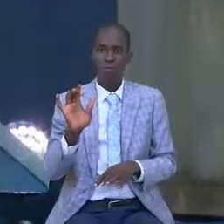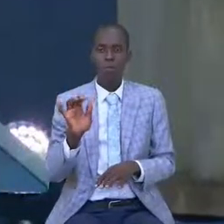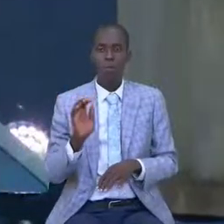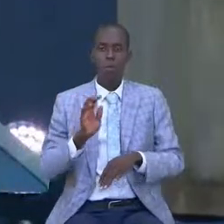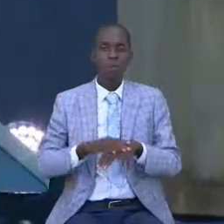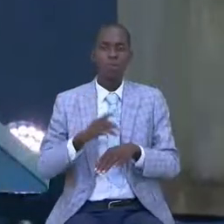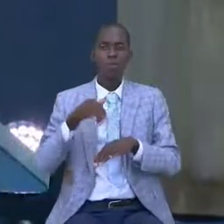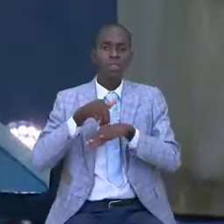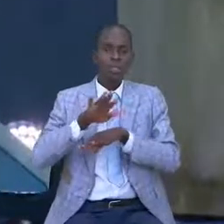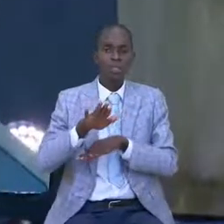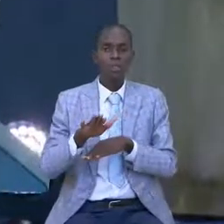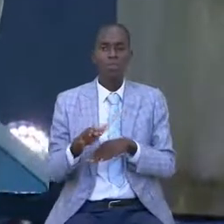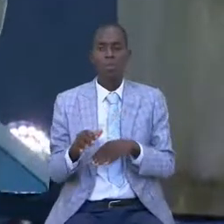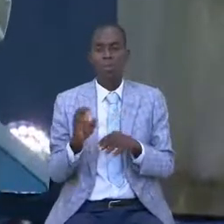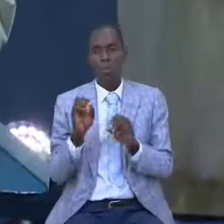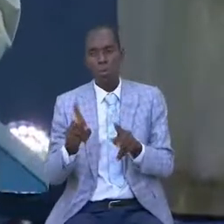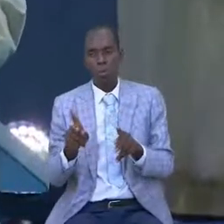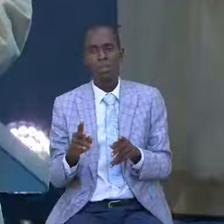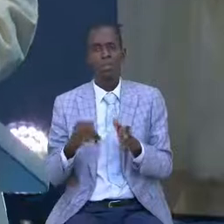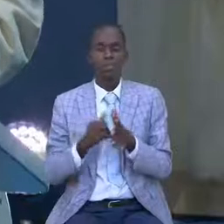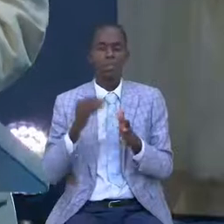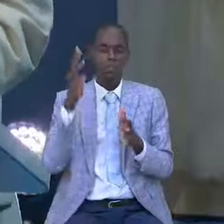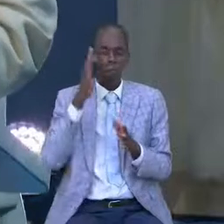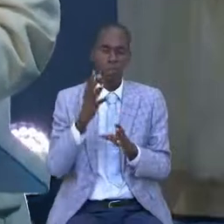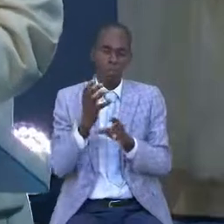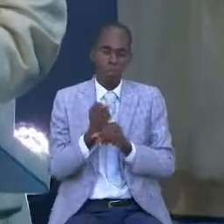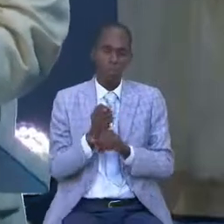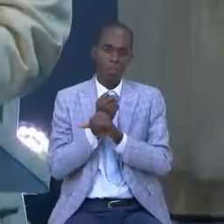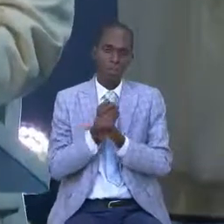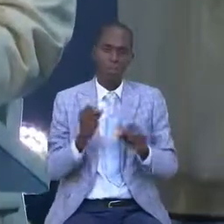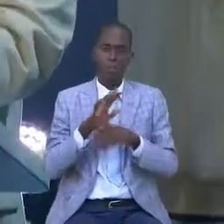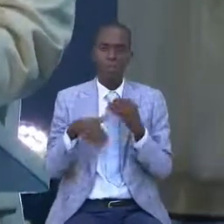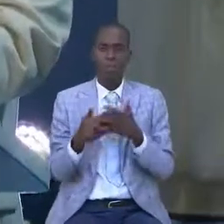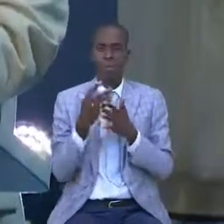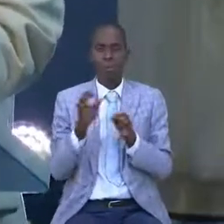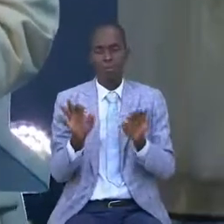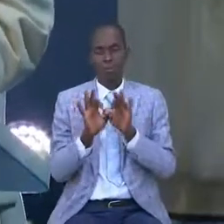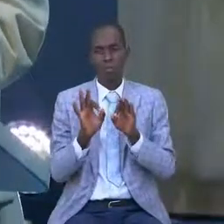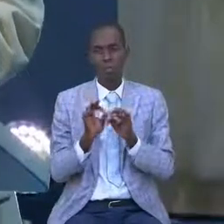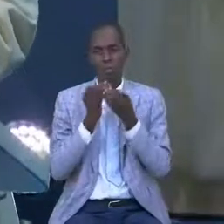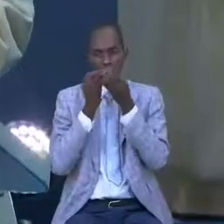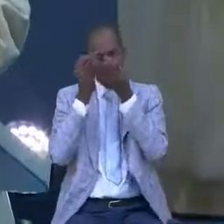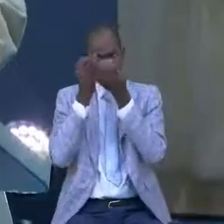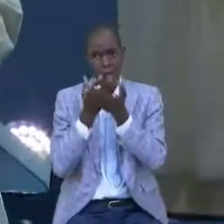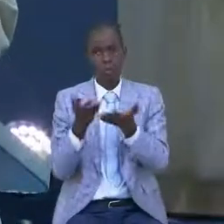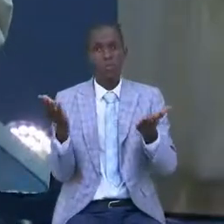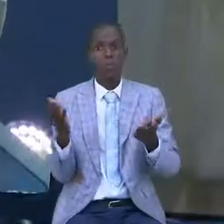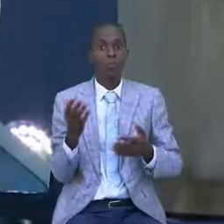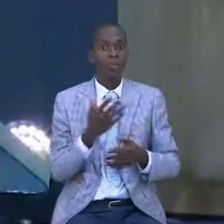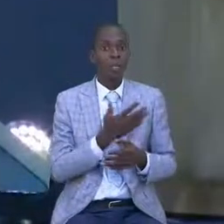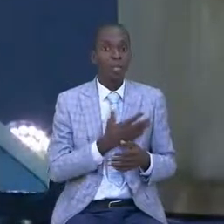VIP, une personne très importante. Envoyez votre nom, le